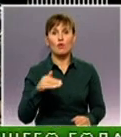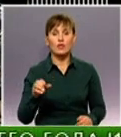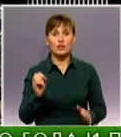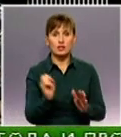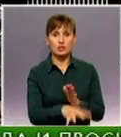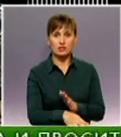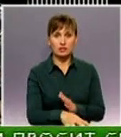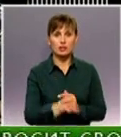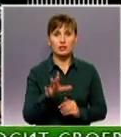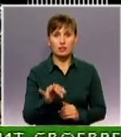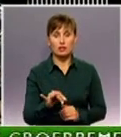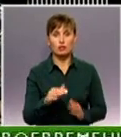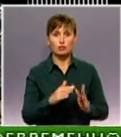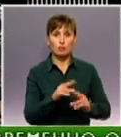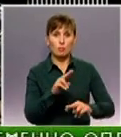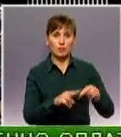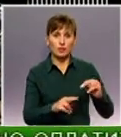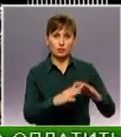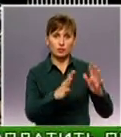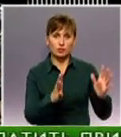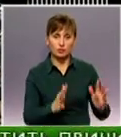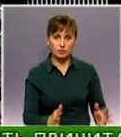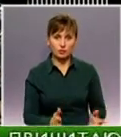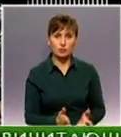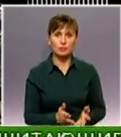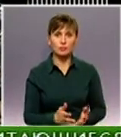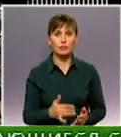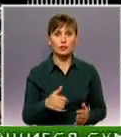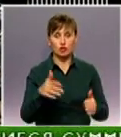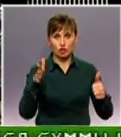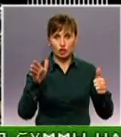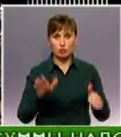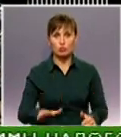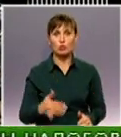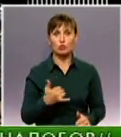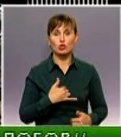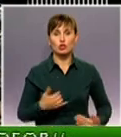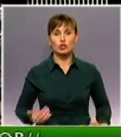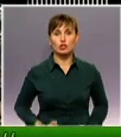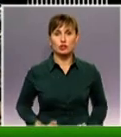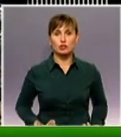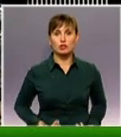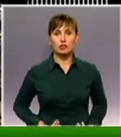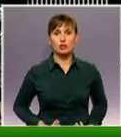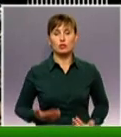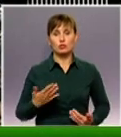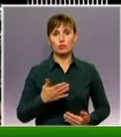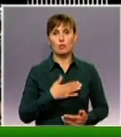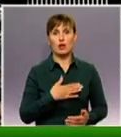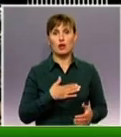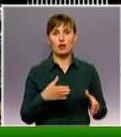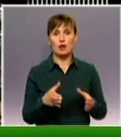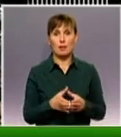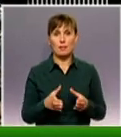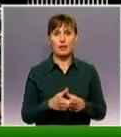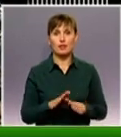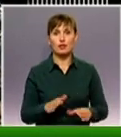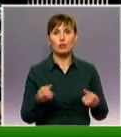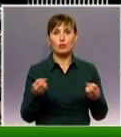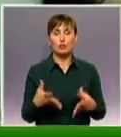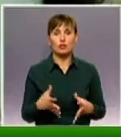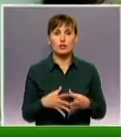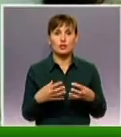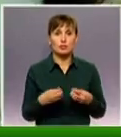Ну и сколько у нас 6 месяцев жил стал частью команды не просто